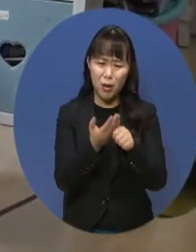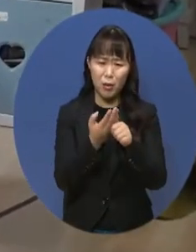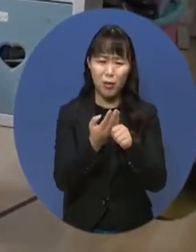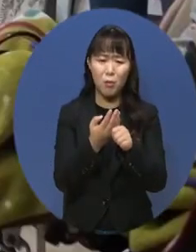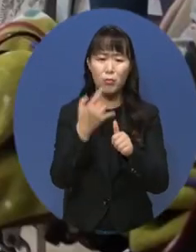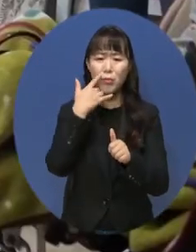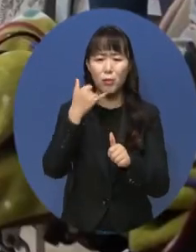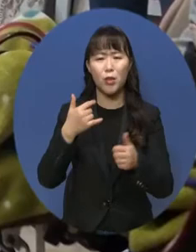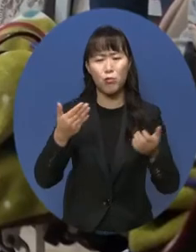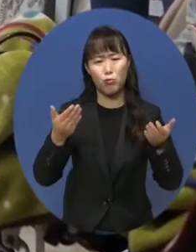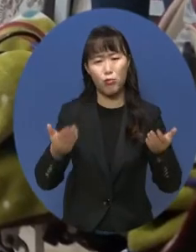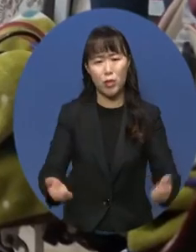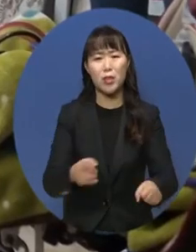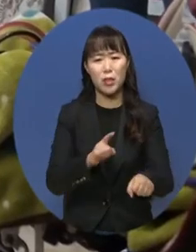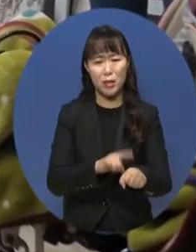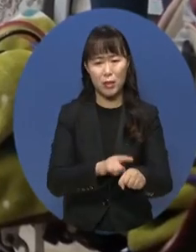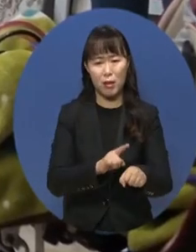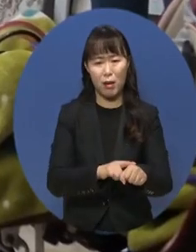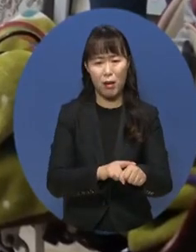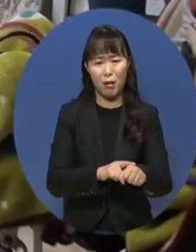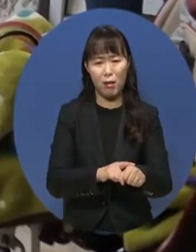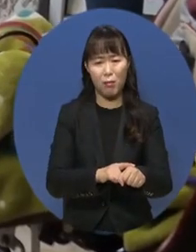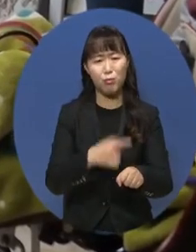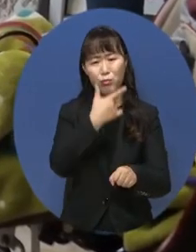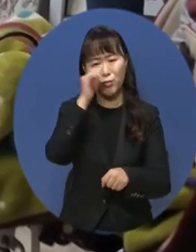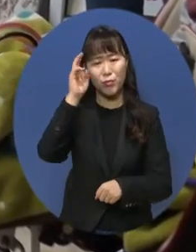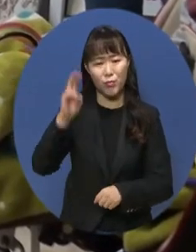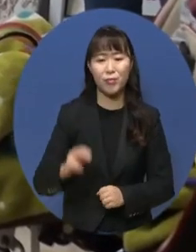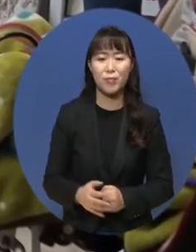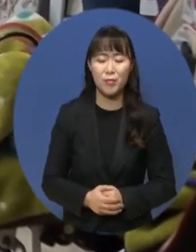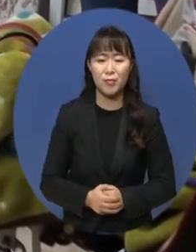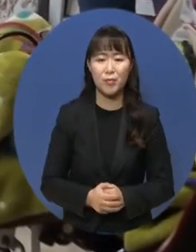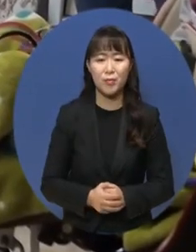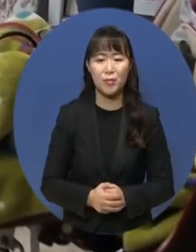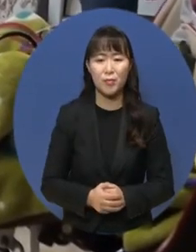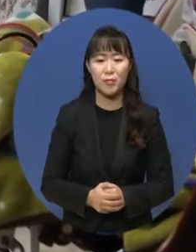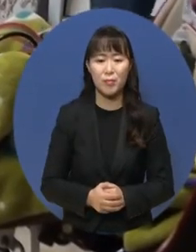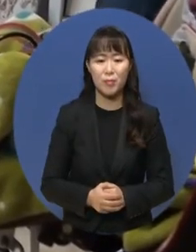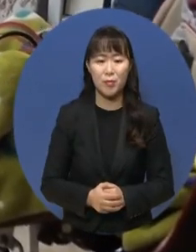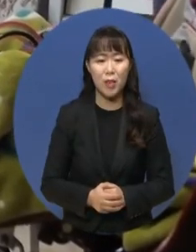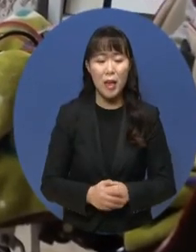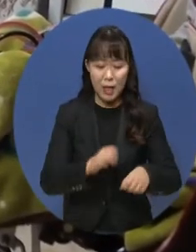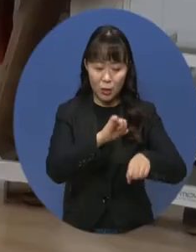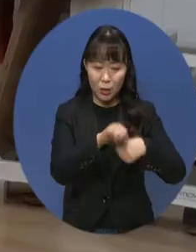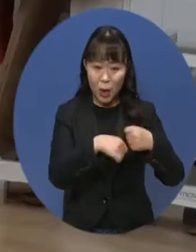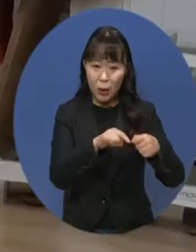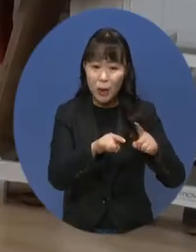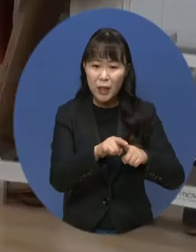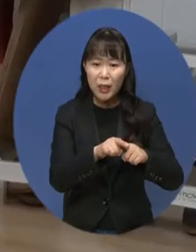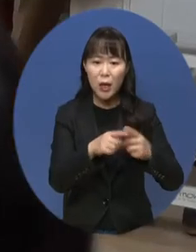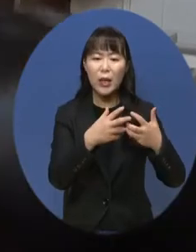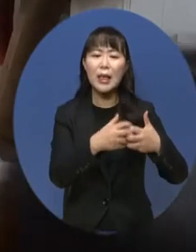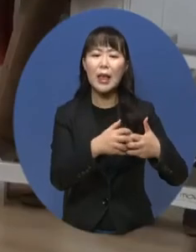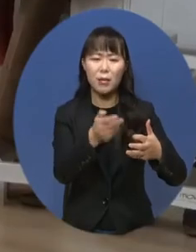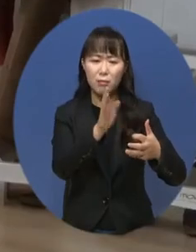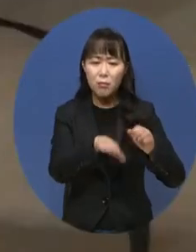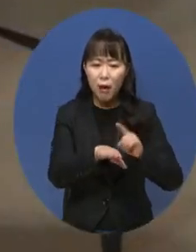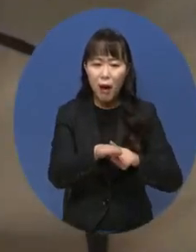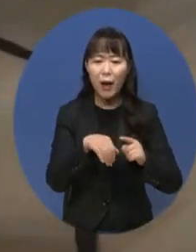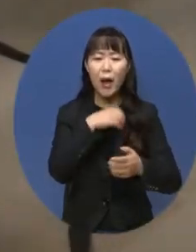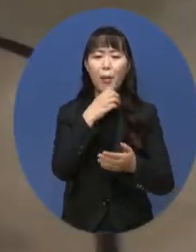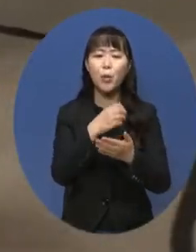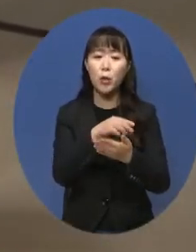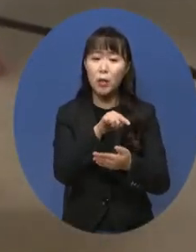영서 부모님의 휴식 시간이 얼마나 되었을까요? 비록 로봇이지만 감동이는